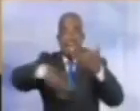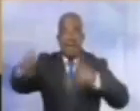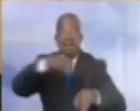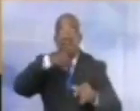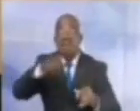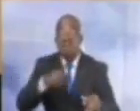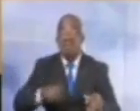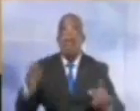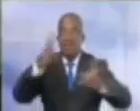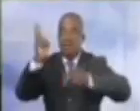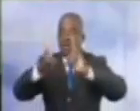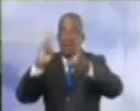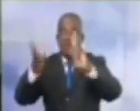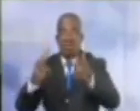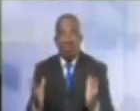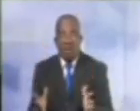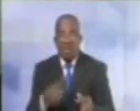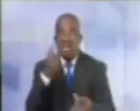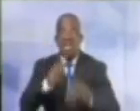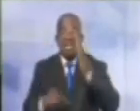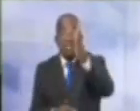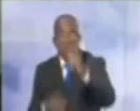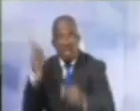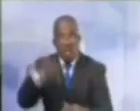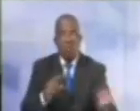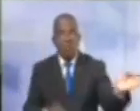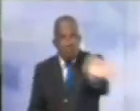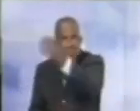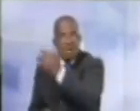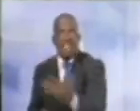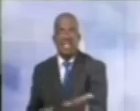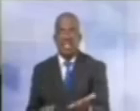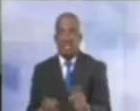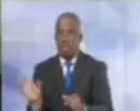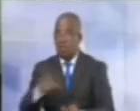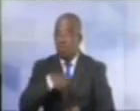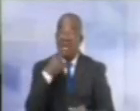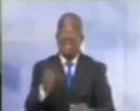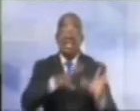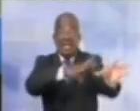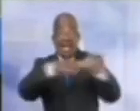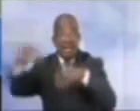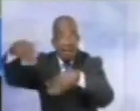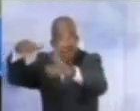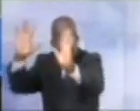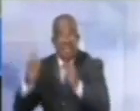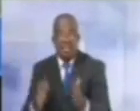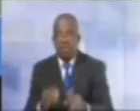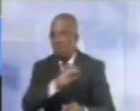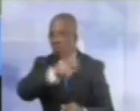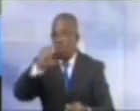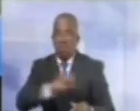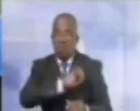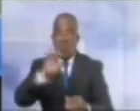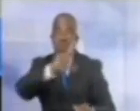la libération du site. Vous savez que des lettres d'attribution avaient été attribuées